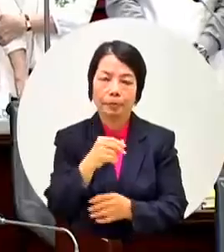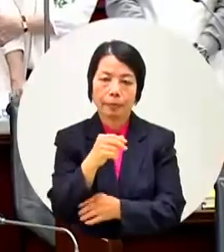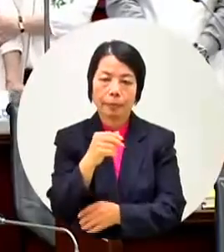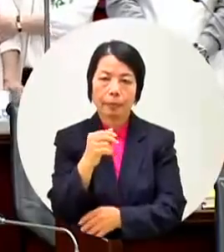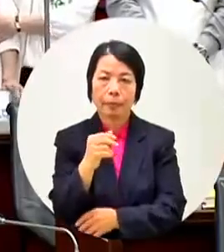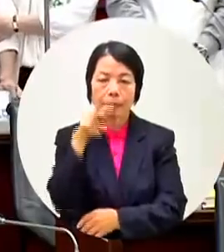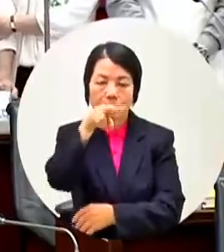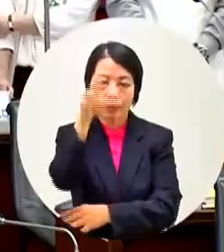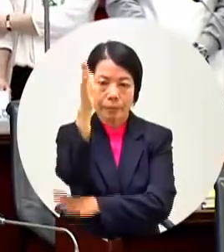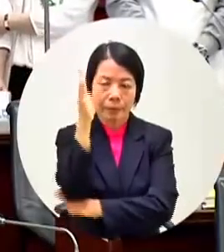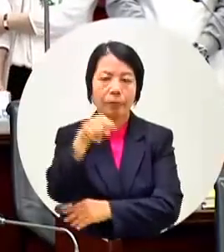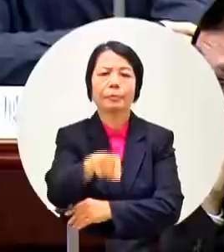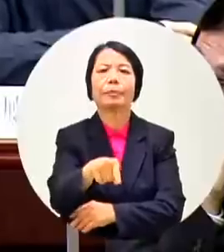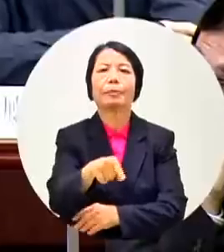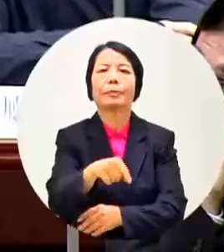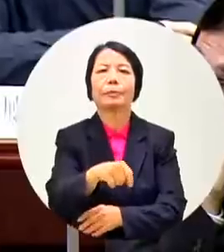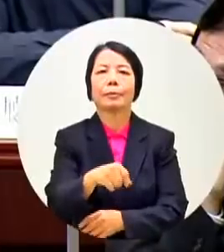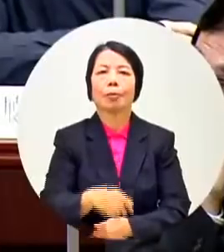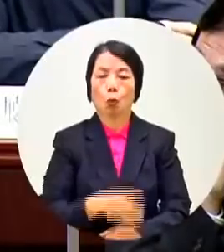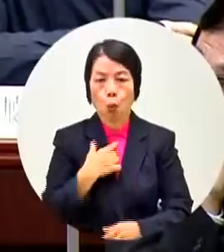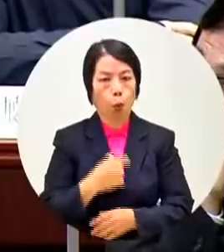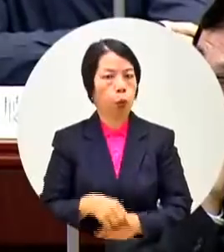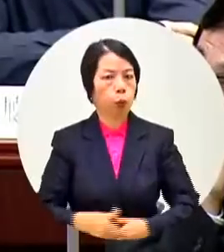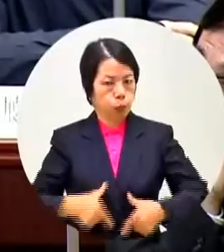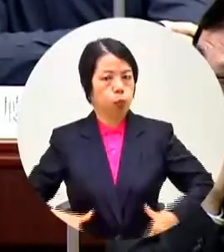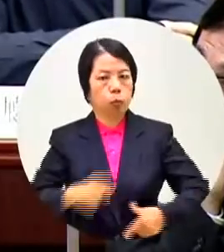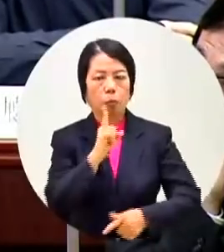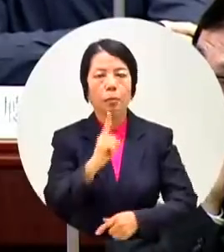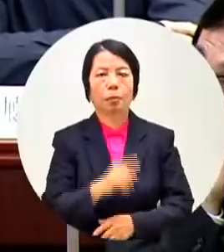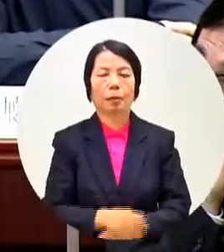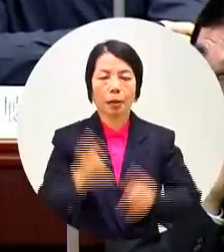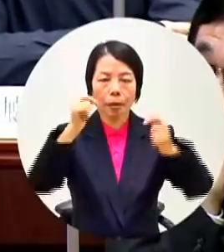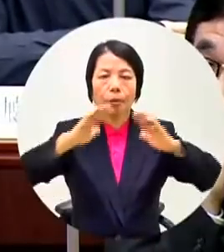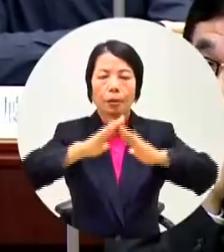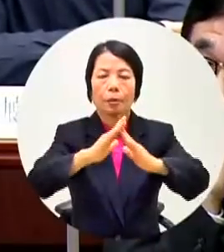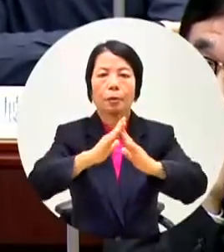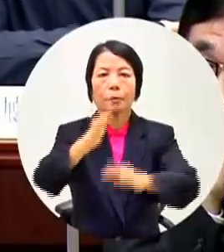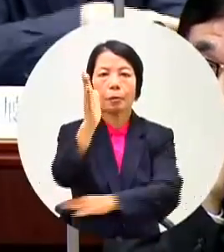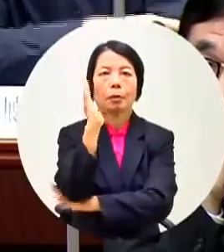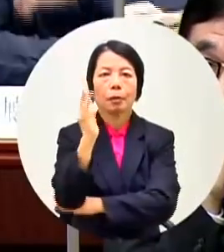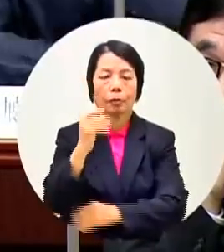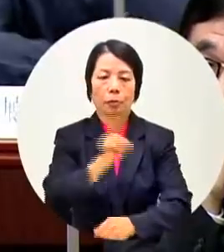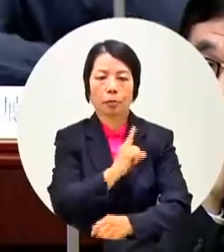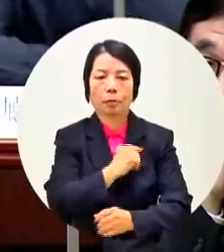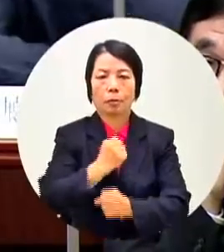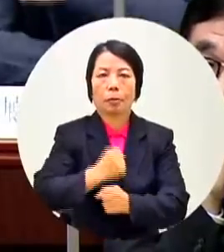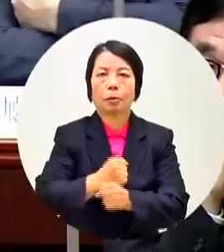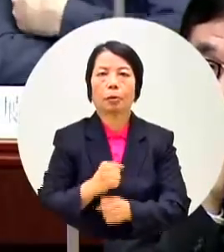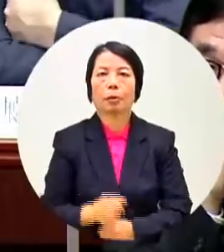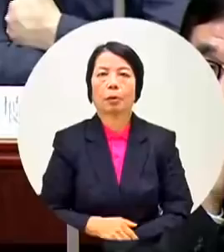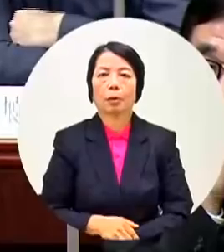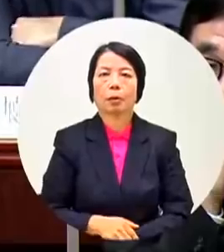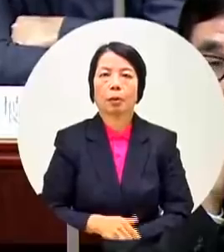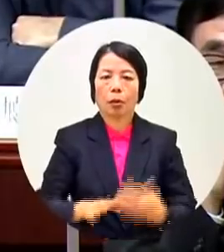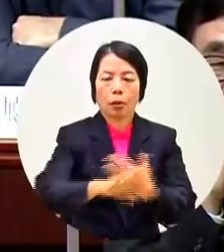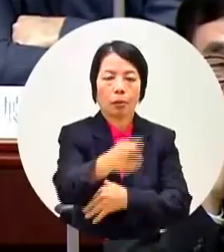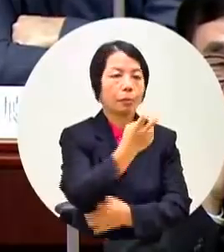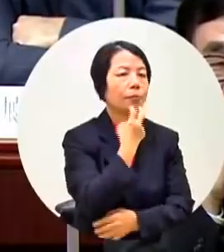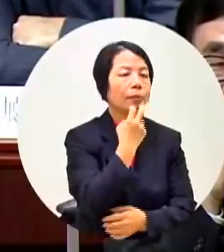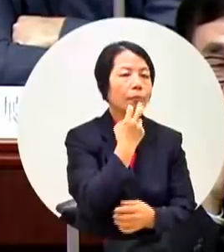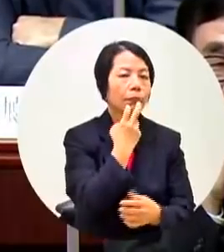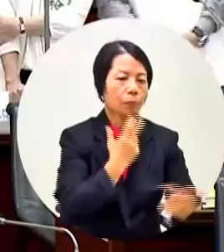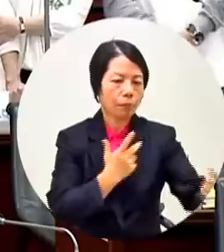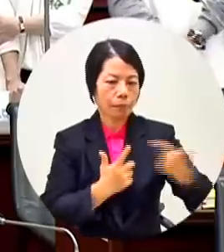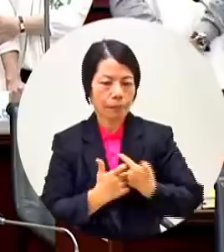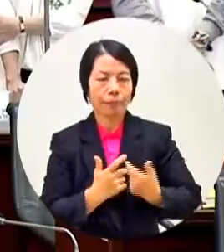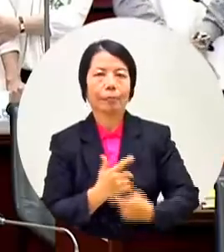讲，请讲，请讲。 以高雄市市政府本身的在做，有诶是爱中央配合。 我来你死当啦，你卖佫甲我浪费时间啦，